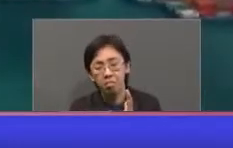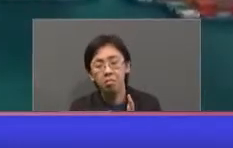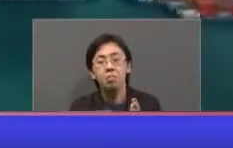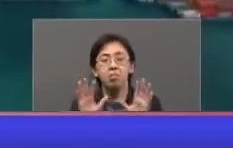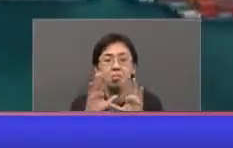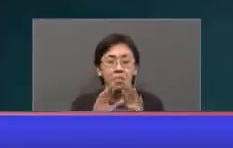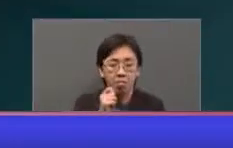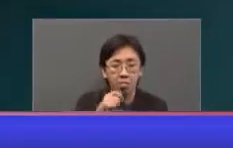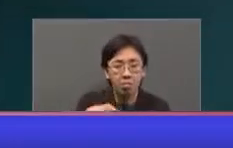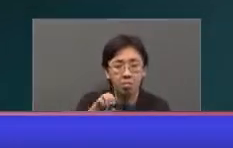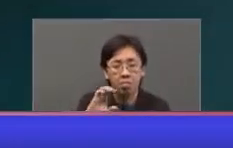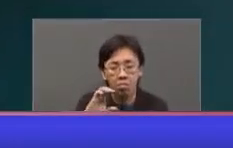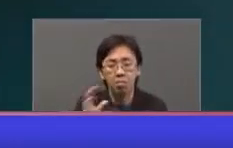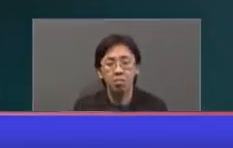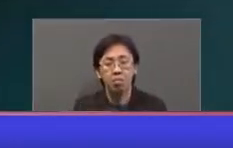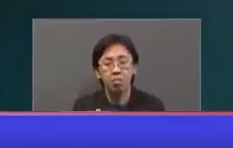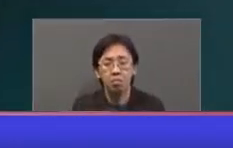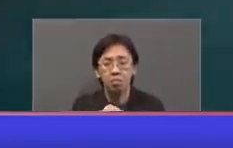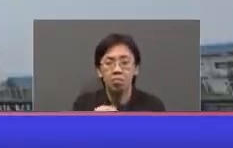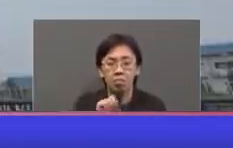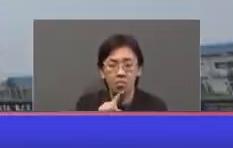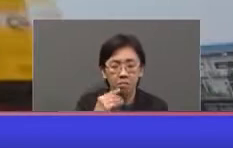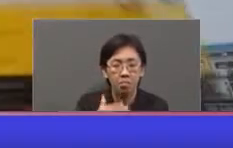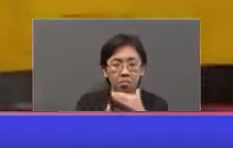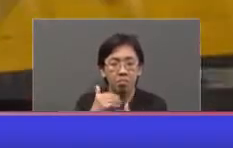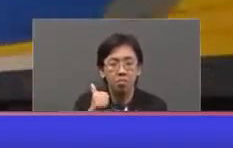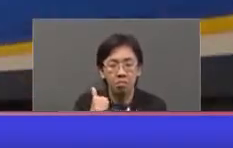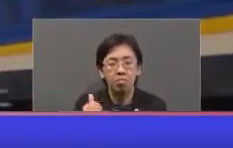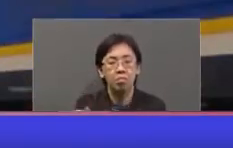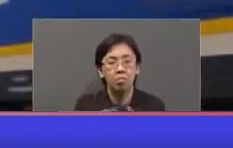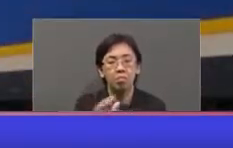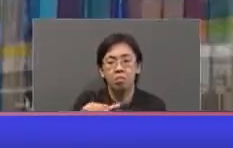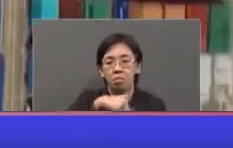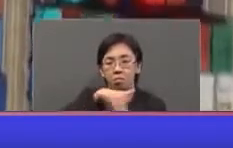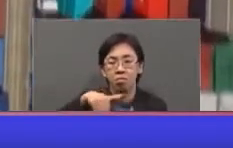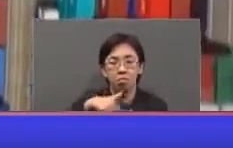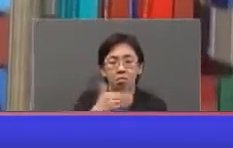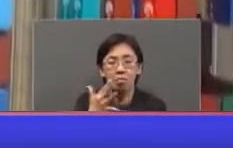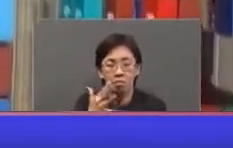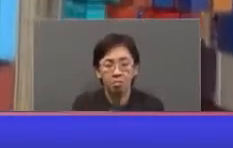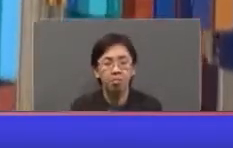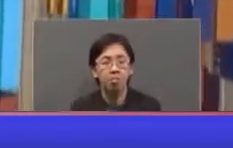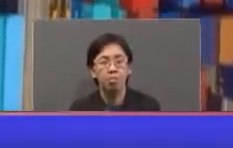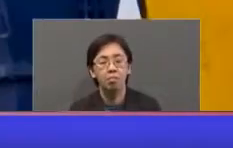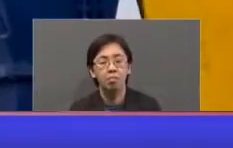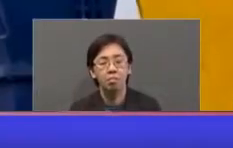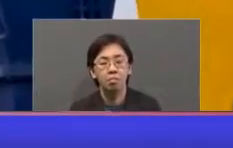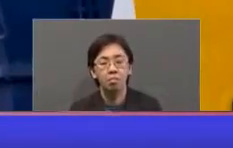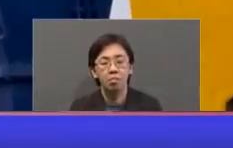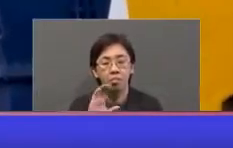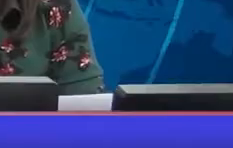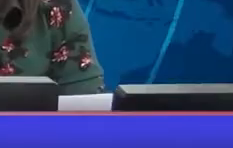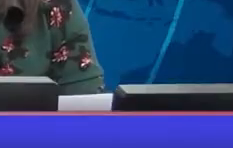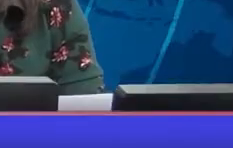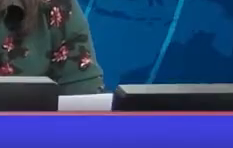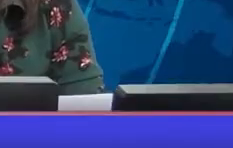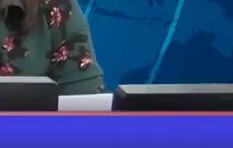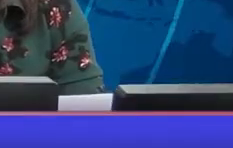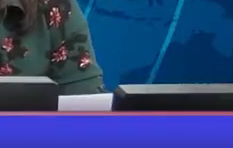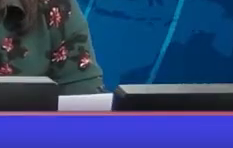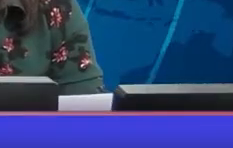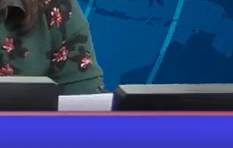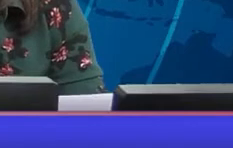องแล้วก็แต่อาจจะบางคนอาจจะเห็นว่าเอ๊ะคุณโจไบเดนตอนนี้เห็นไปโผล่ที่กัมพูชาในการประชุมอาเซียนนะคะ